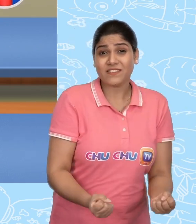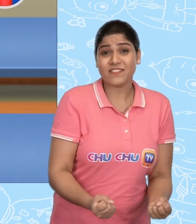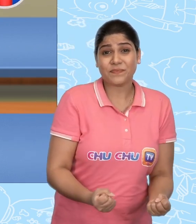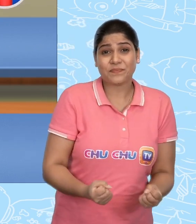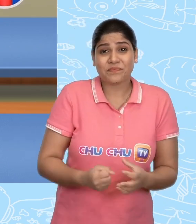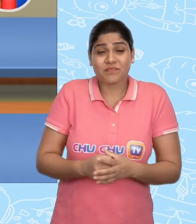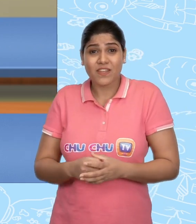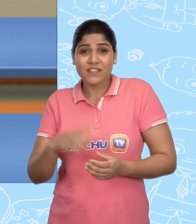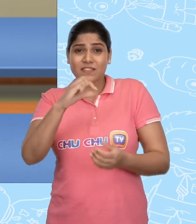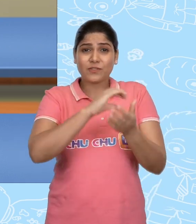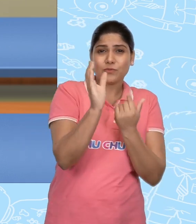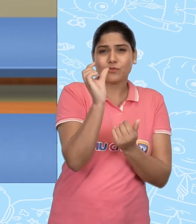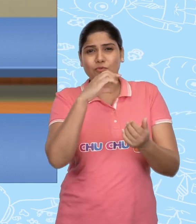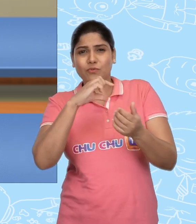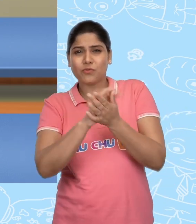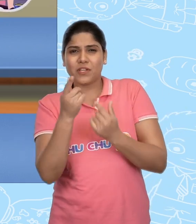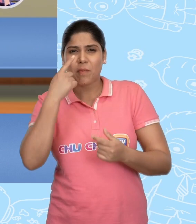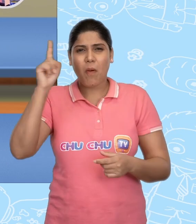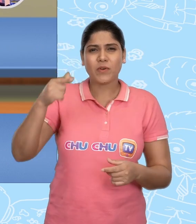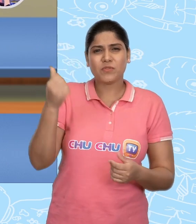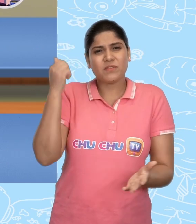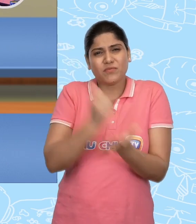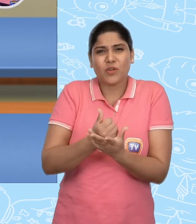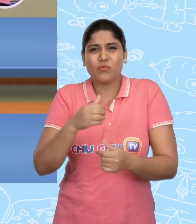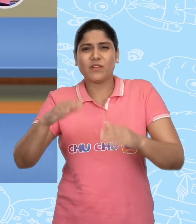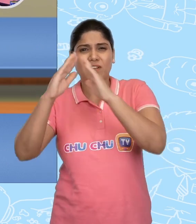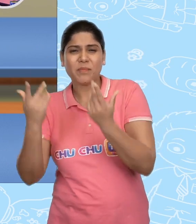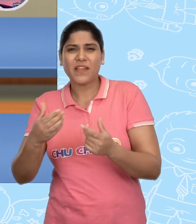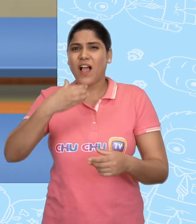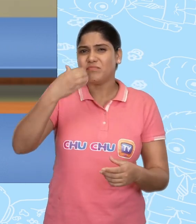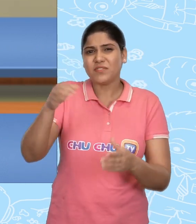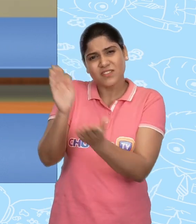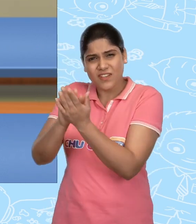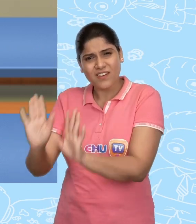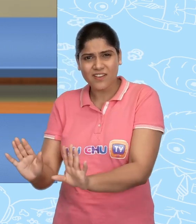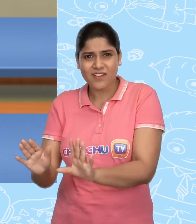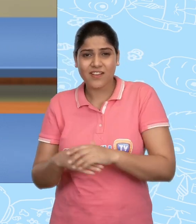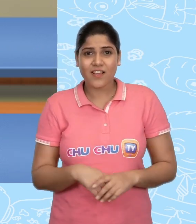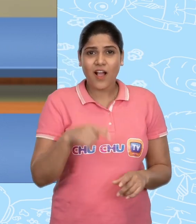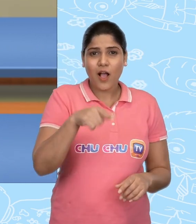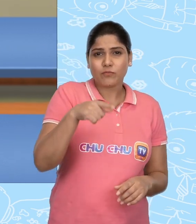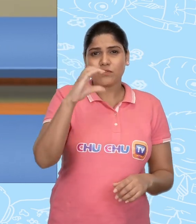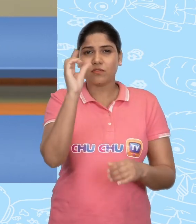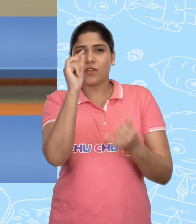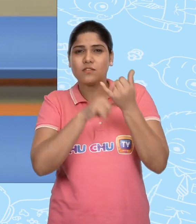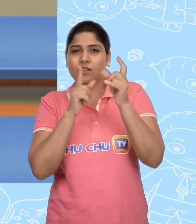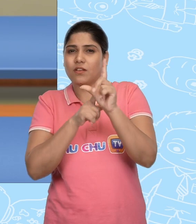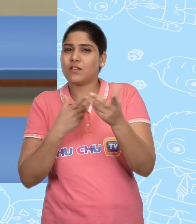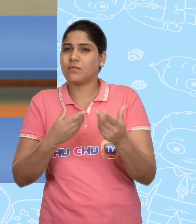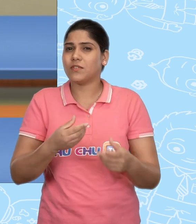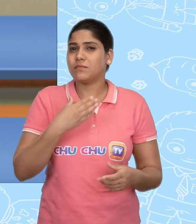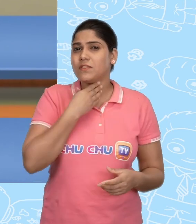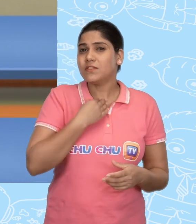हूँ। चूचू की मॉम ने जरूर उसके लिए घर पर और पिज्जा रखा होगा। अब तो कसली के मन